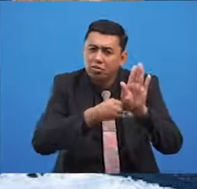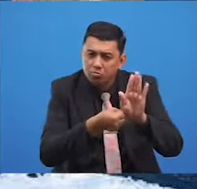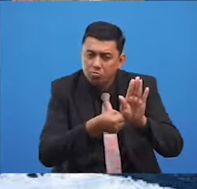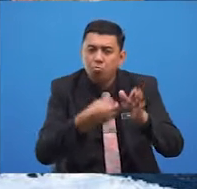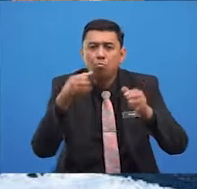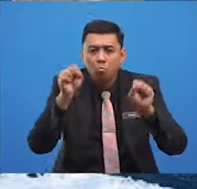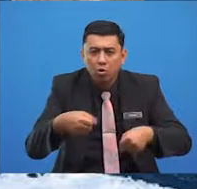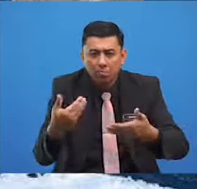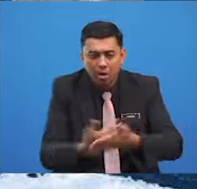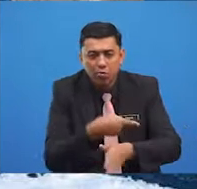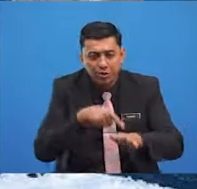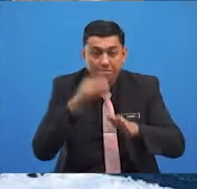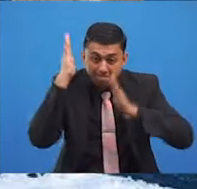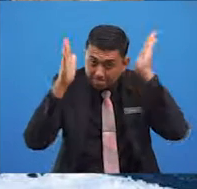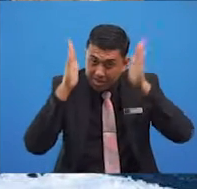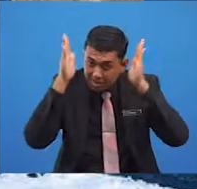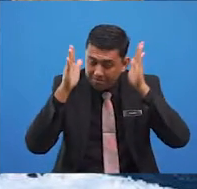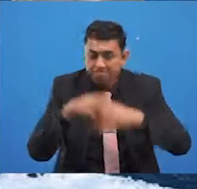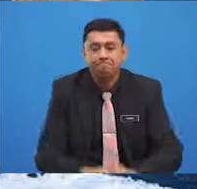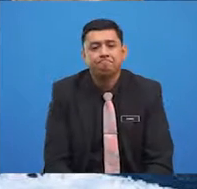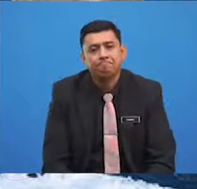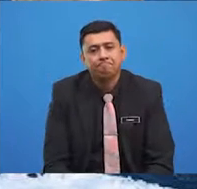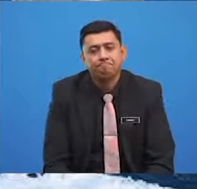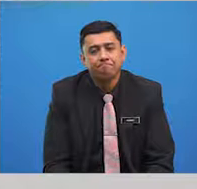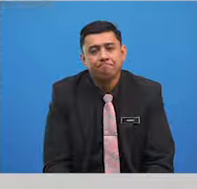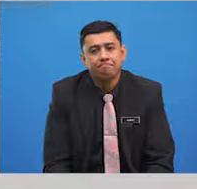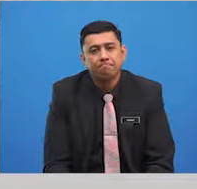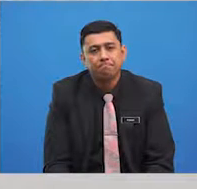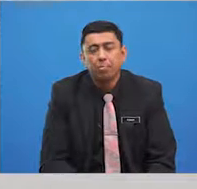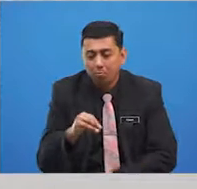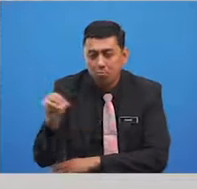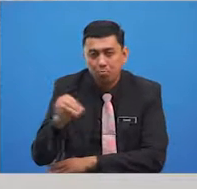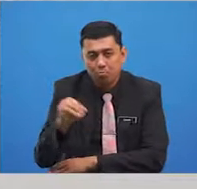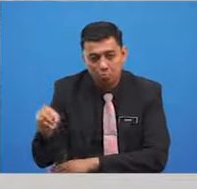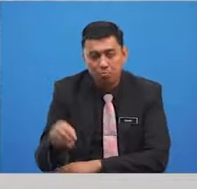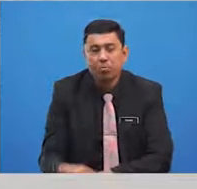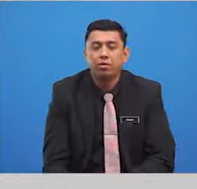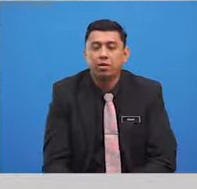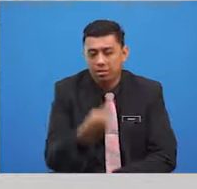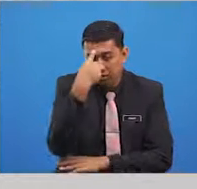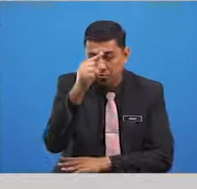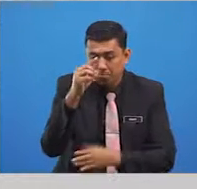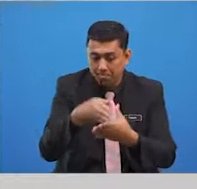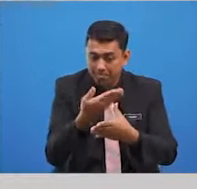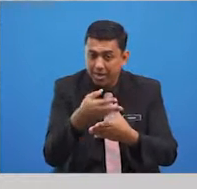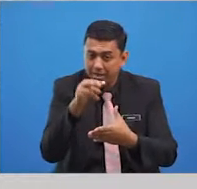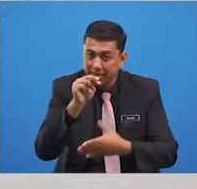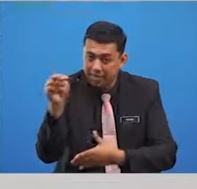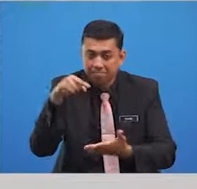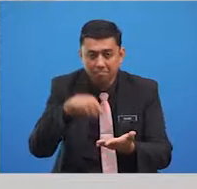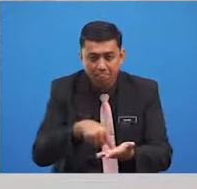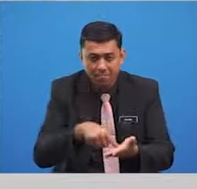baharu di Malaysia. Murid-murid, Untuk bahagian ini, cikgu